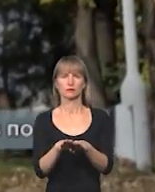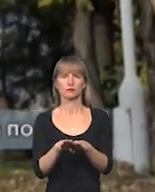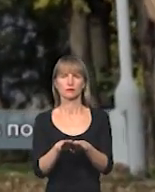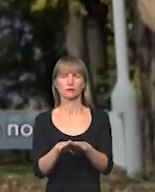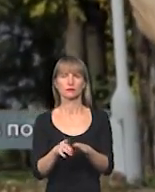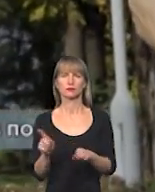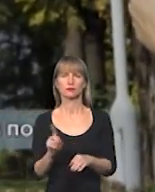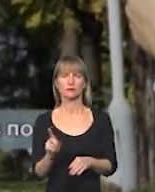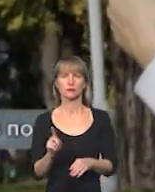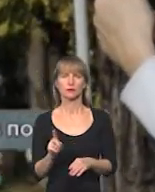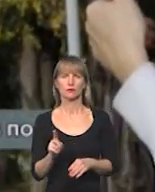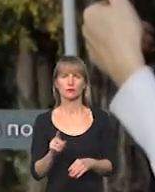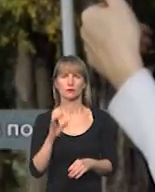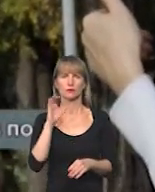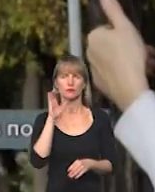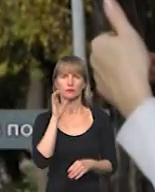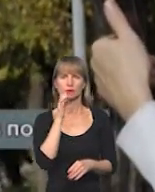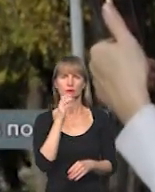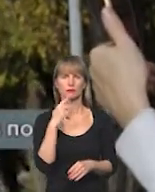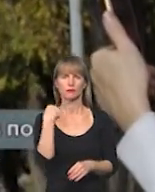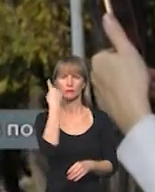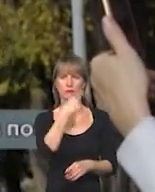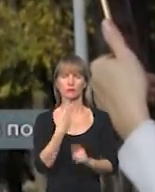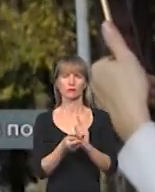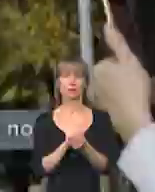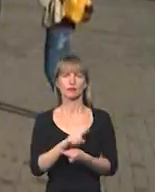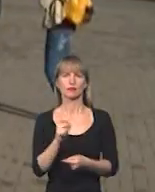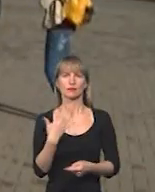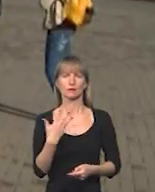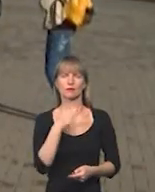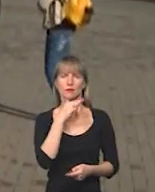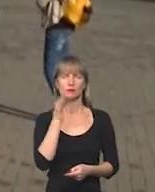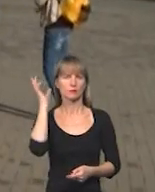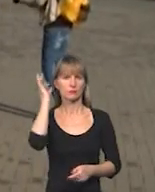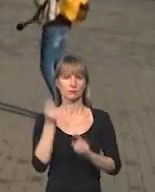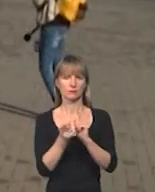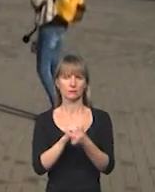что серьезно Винтер за 5 лет, за вот эти, которые здесь, он посидел.